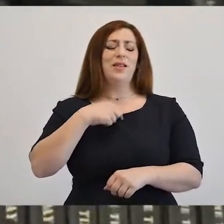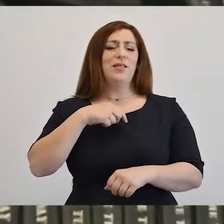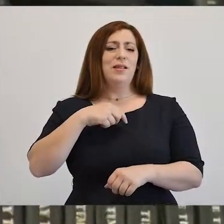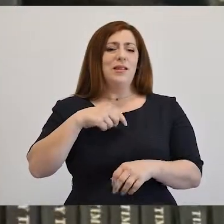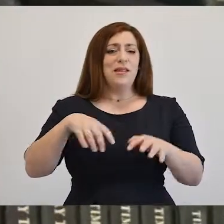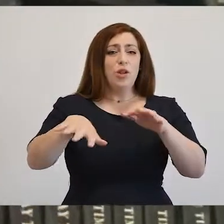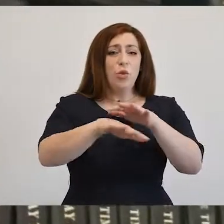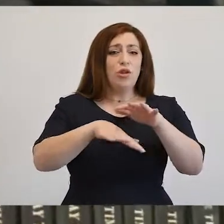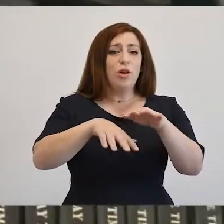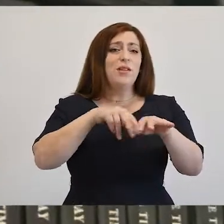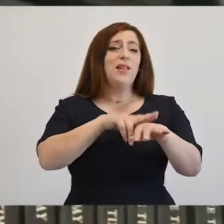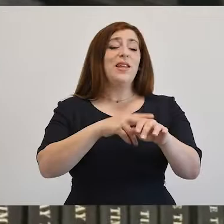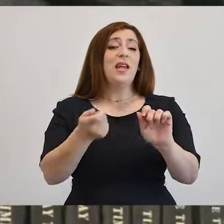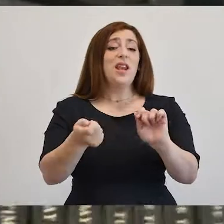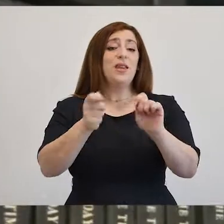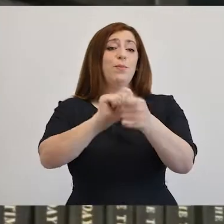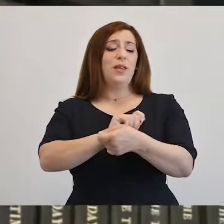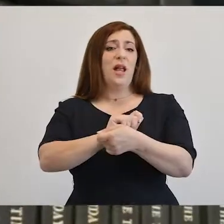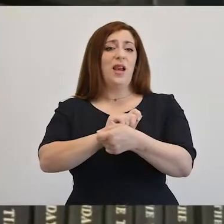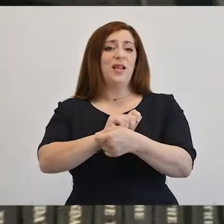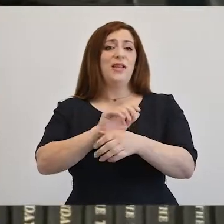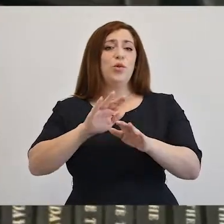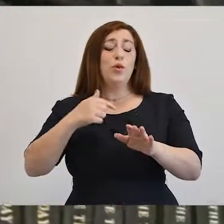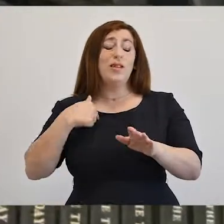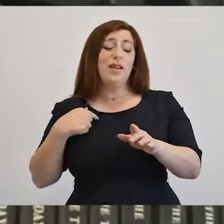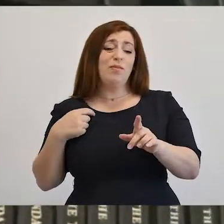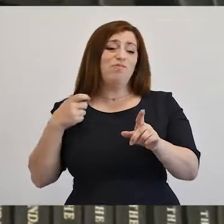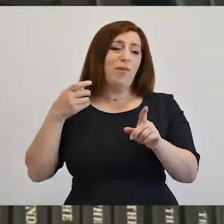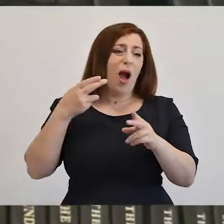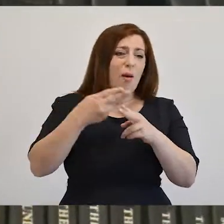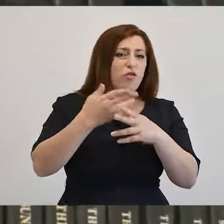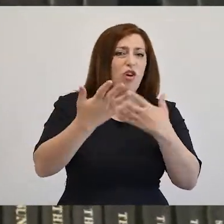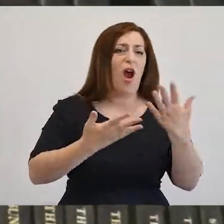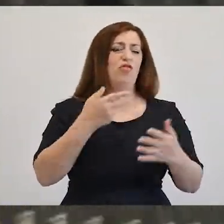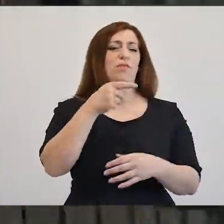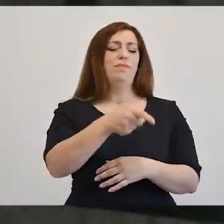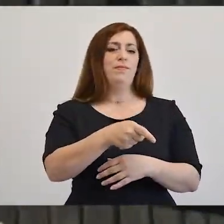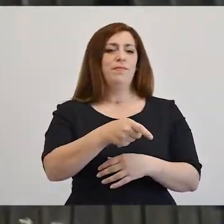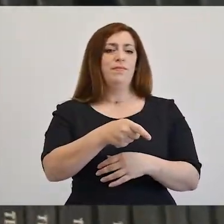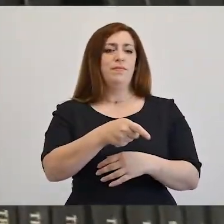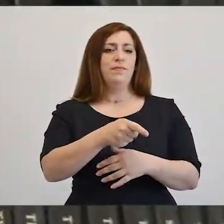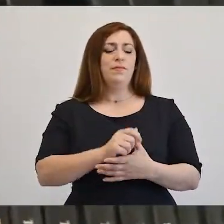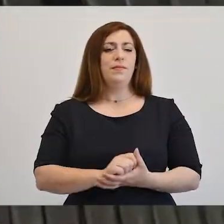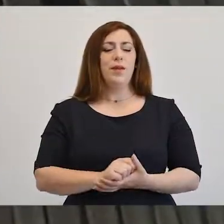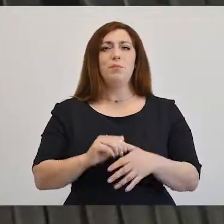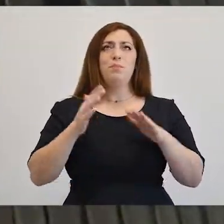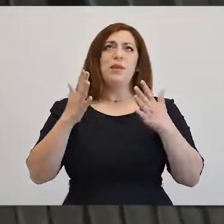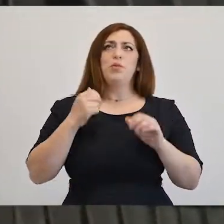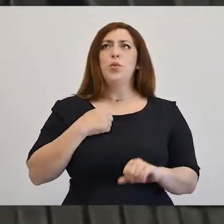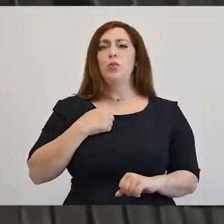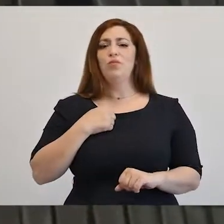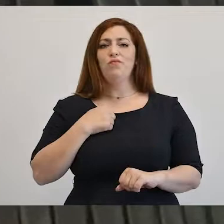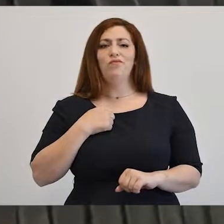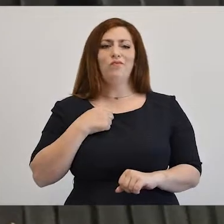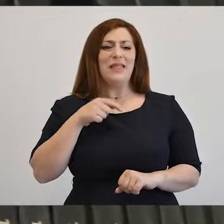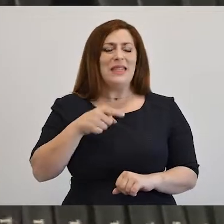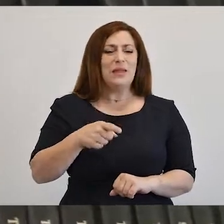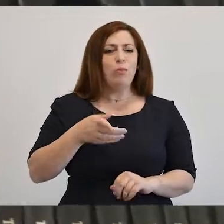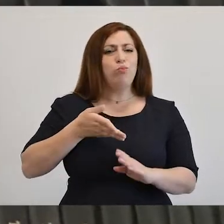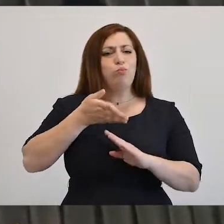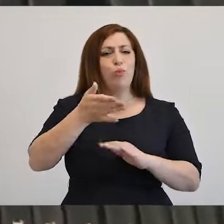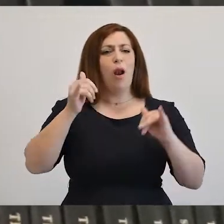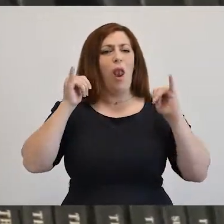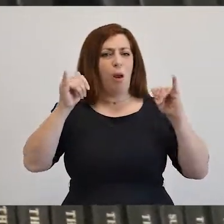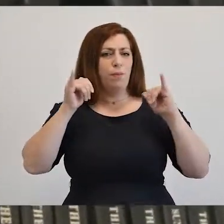xi ħaġa, kont nagħmel il-ġid jew inbiddel is-sitwazzjoni u ma għamiltix. Pereżempju jien naf tkun ġo